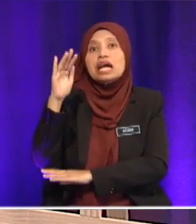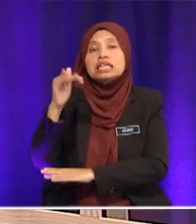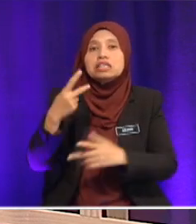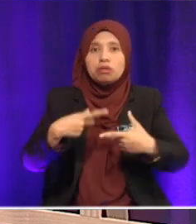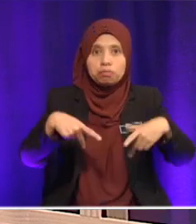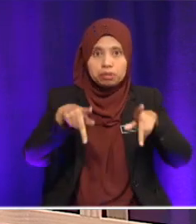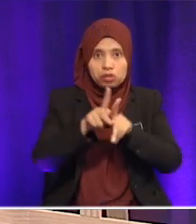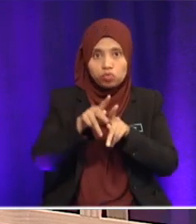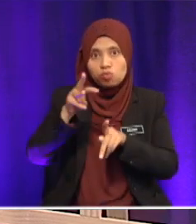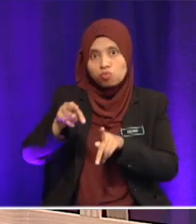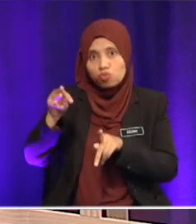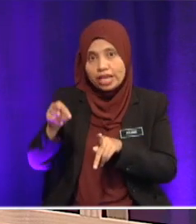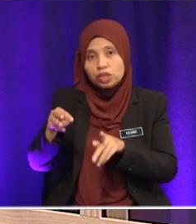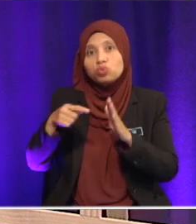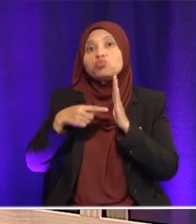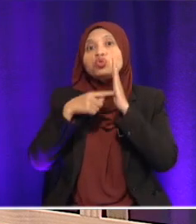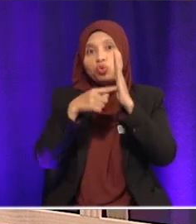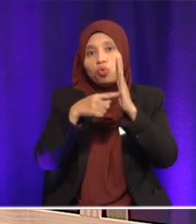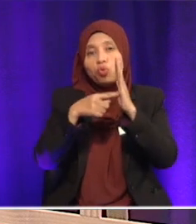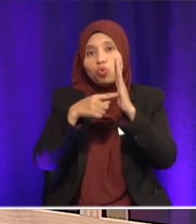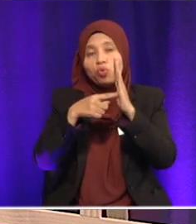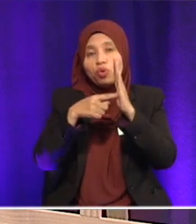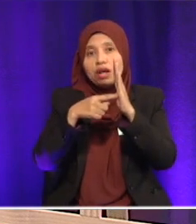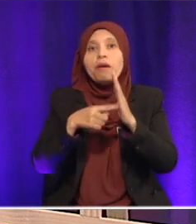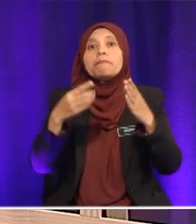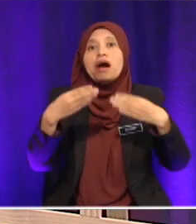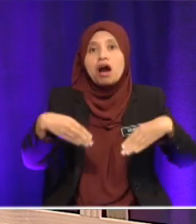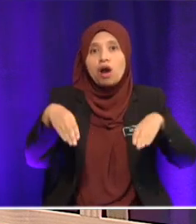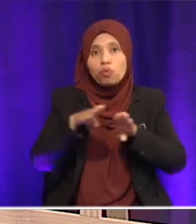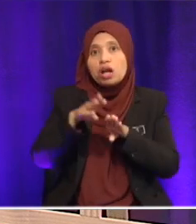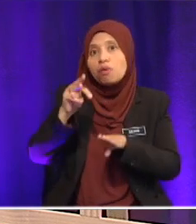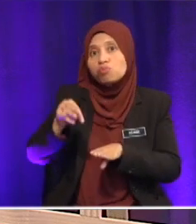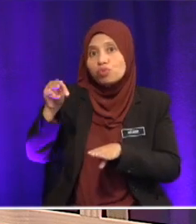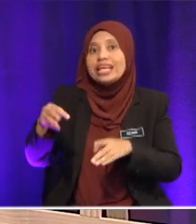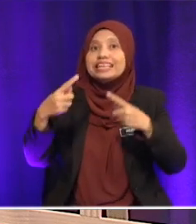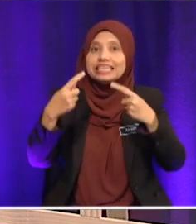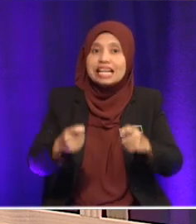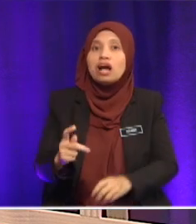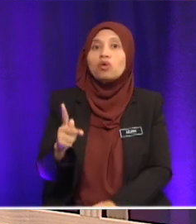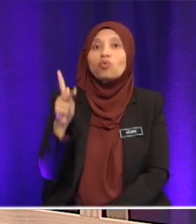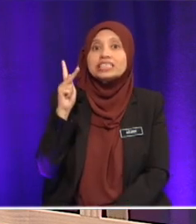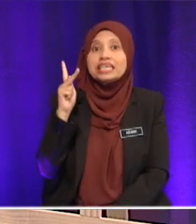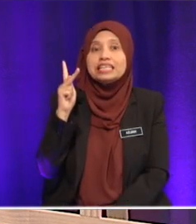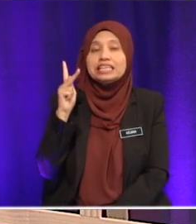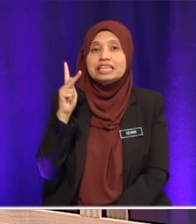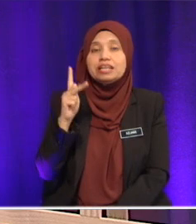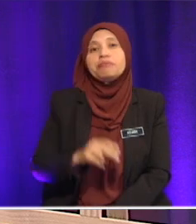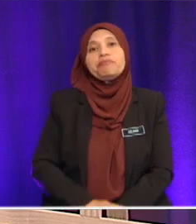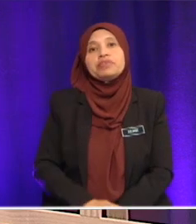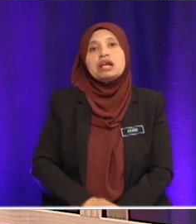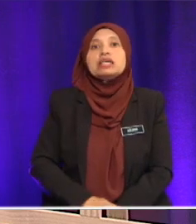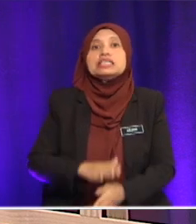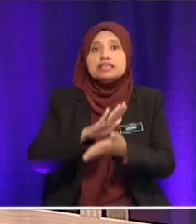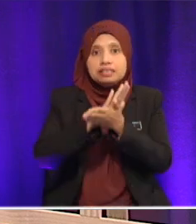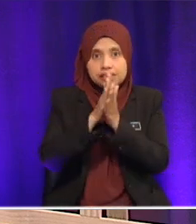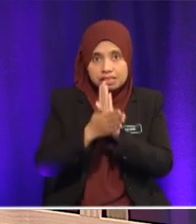murid pamerkan sebagai tanda bahwa suatu perkara itu telah murid kuasai jadi kalau kita